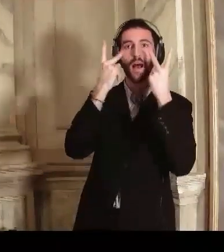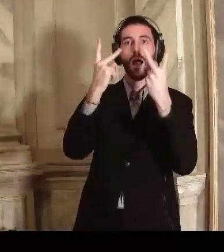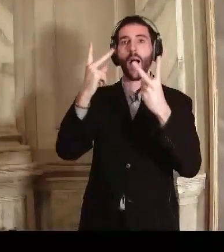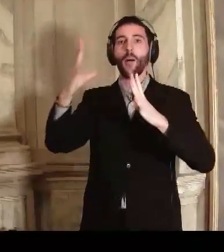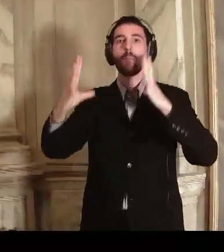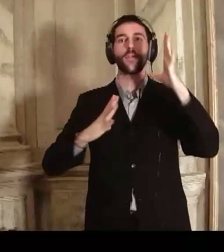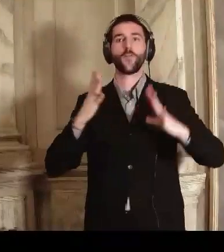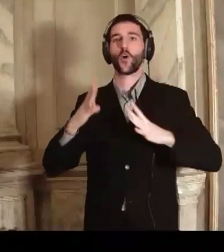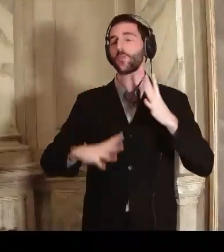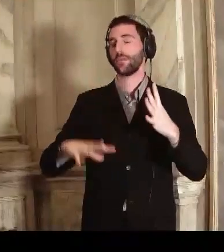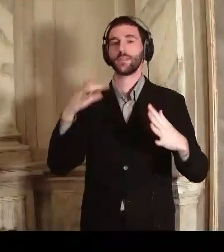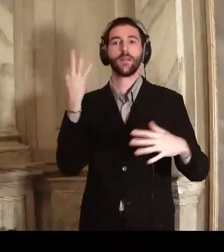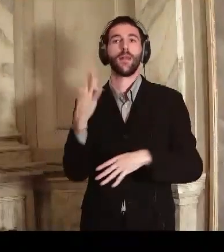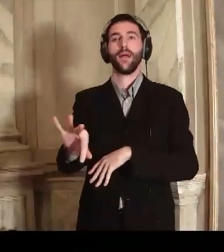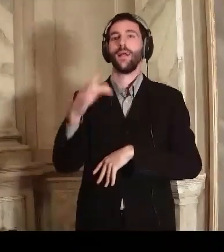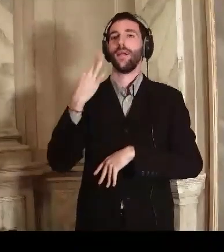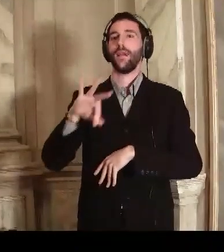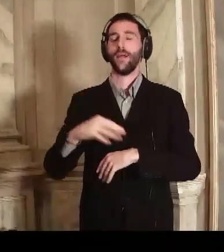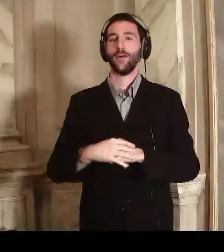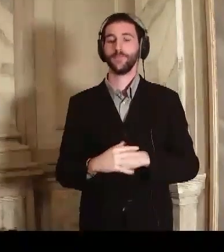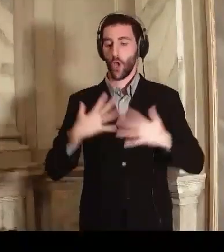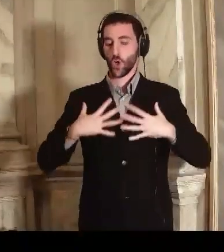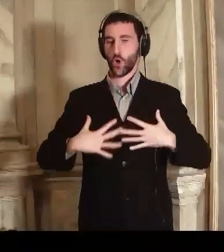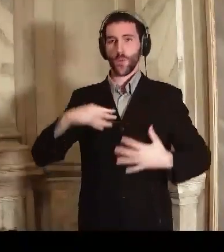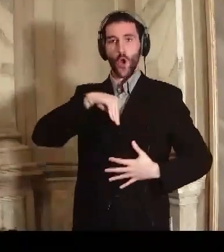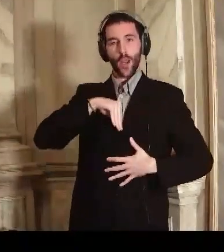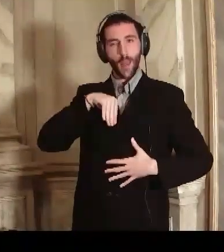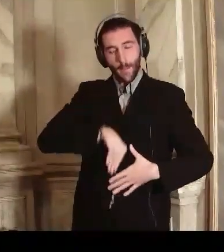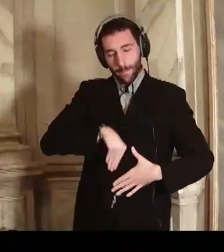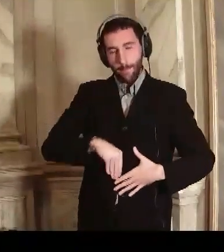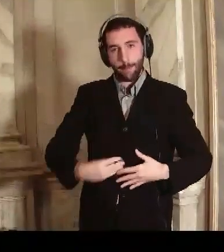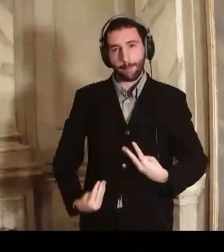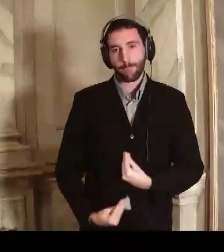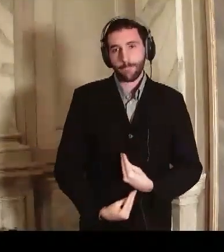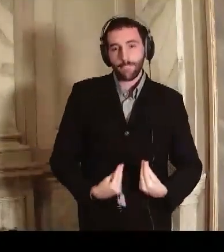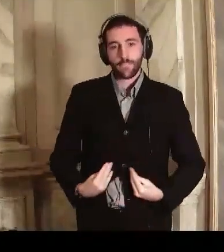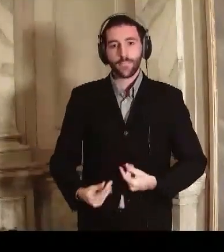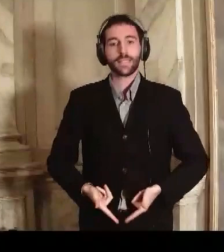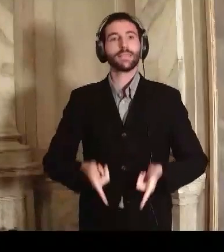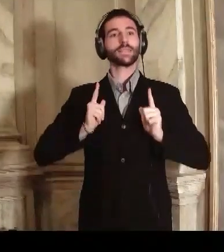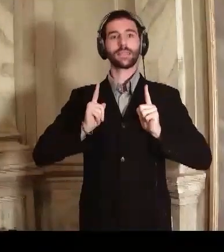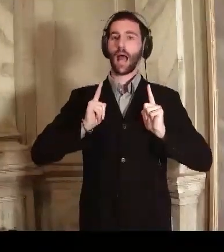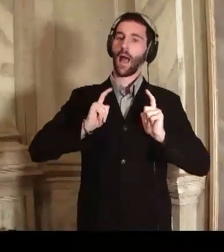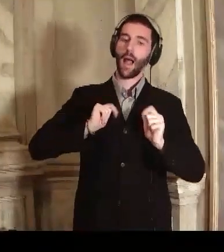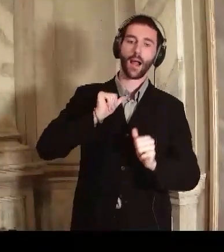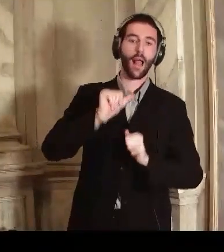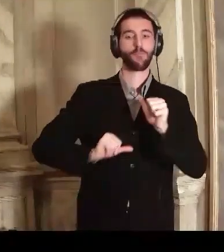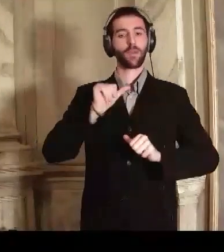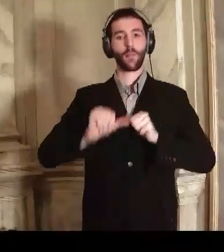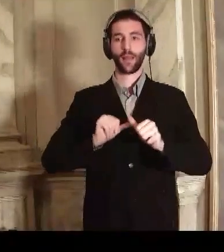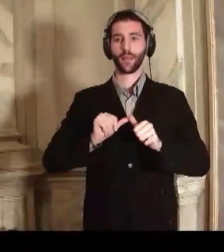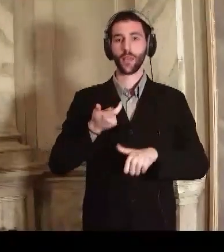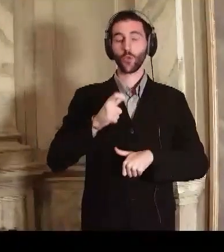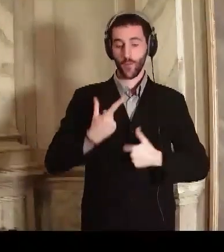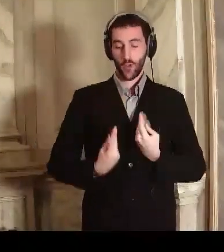le sensazioni corporee più profonde provocano cambiamenti, poiché le reazioni chimiche che avvengono dentro di